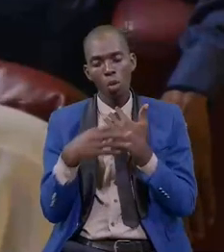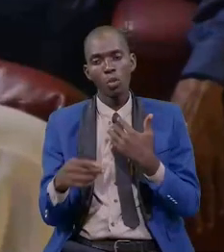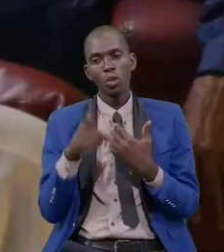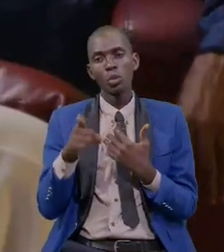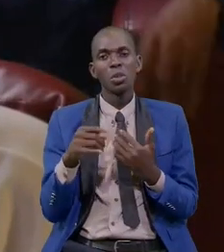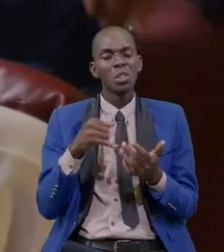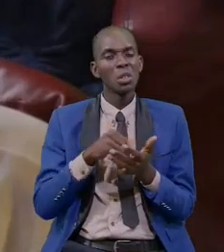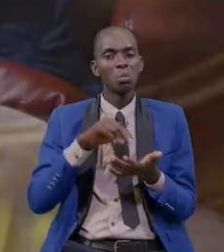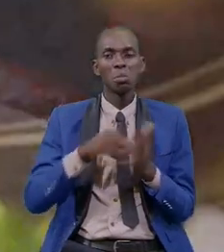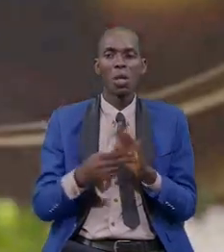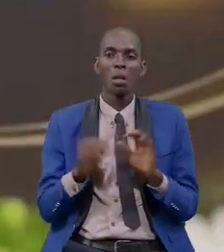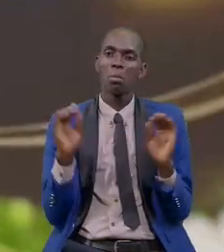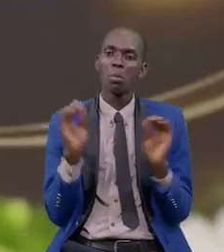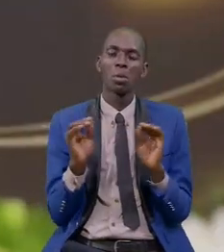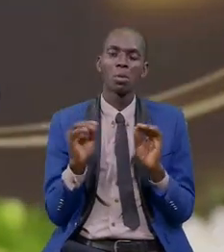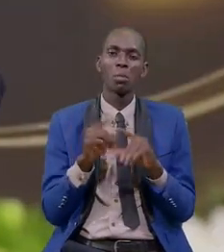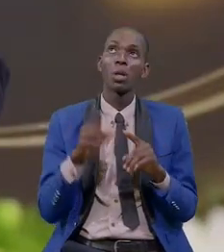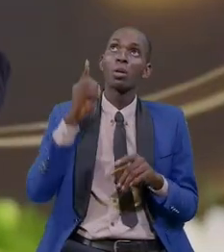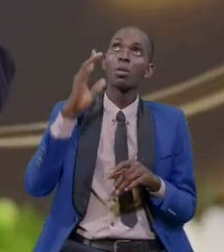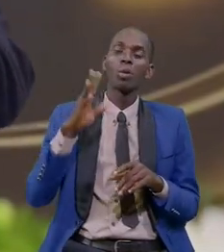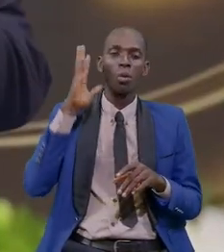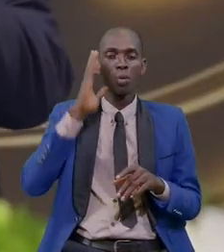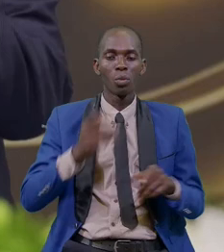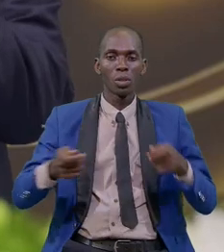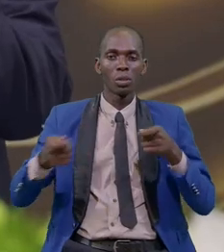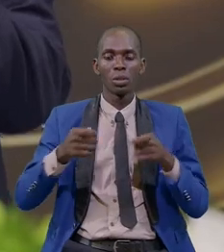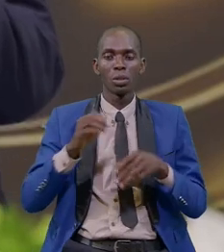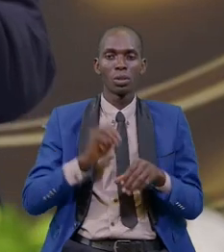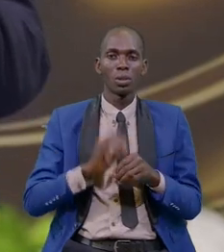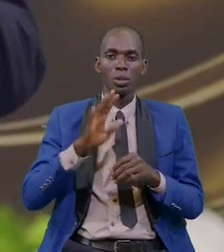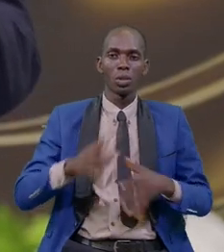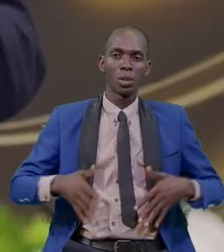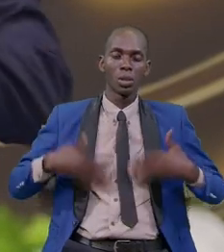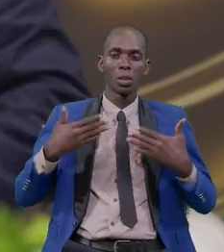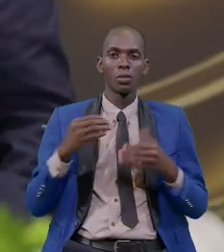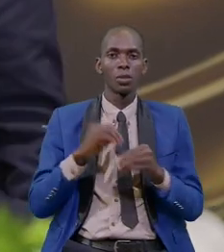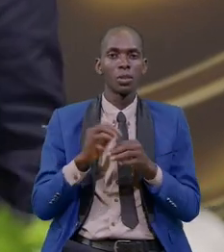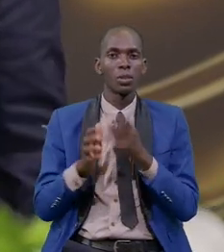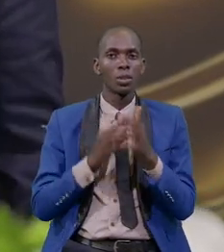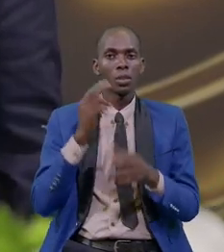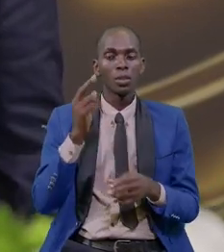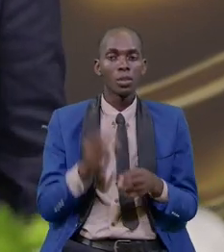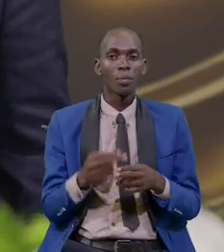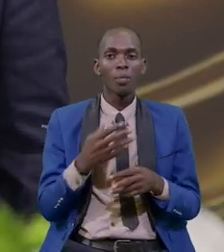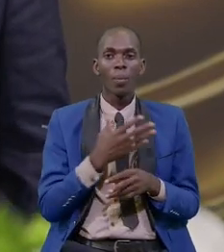votre cœur. Il va régner dans votre vie. Et alors, vous là, vous serez en mesure de